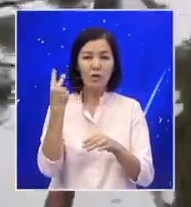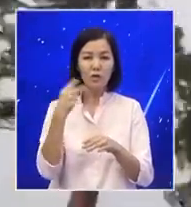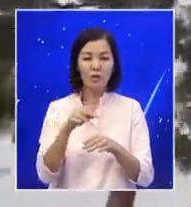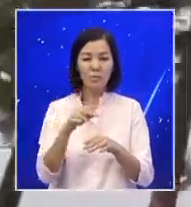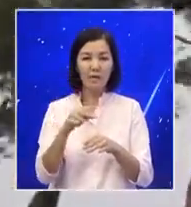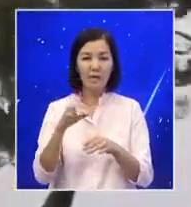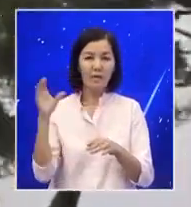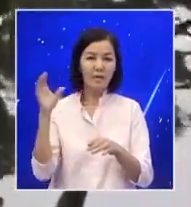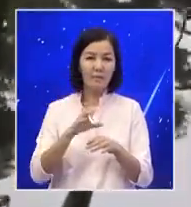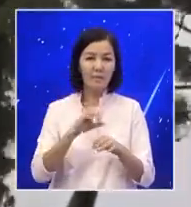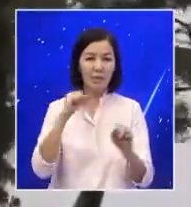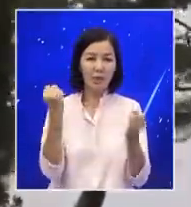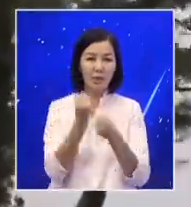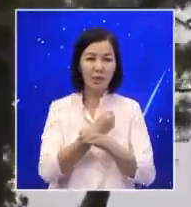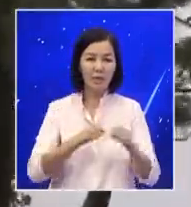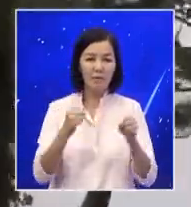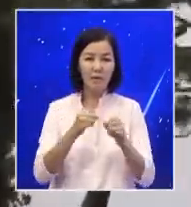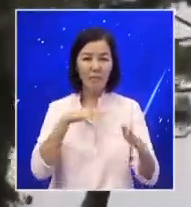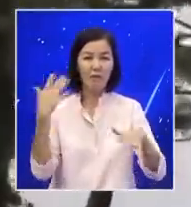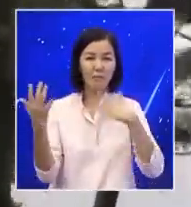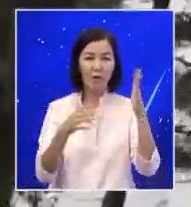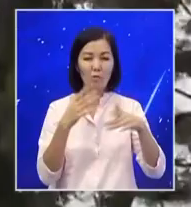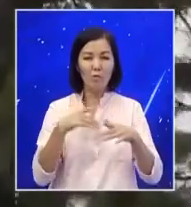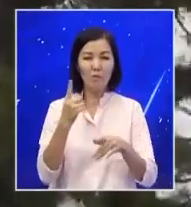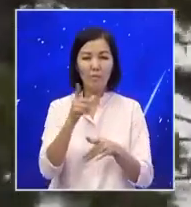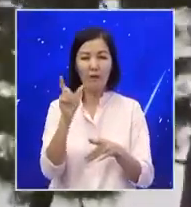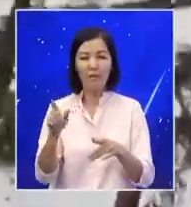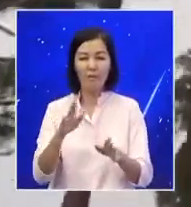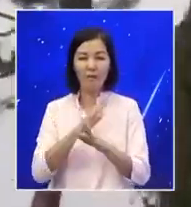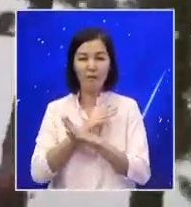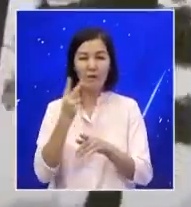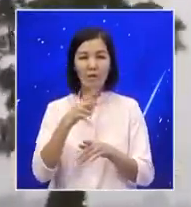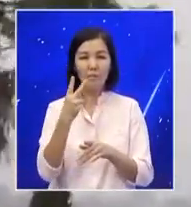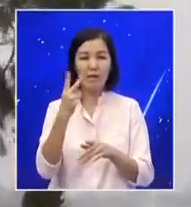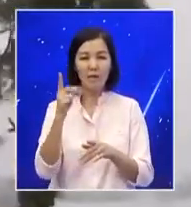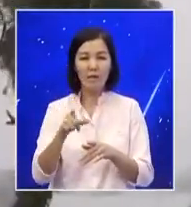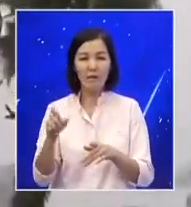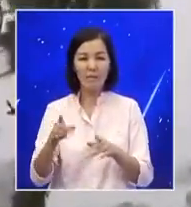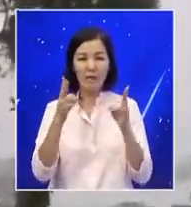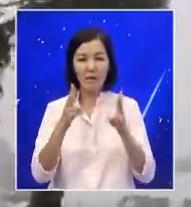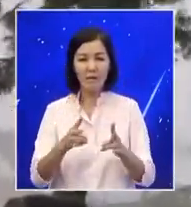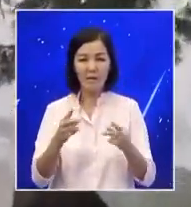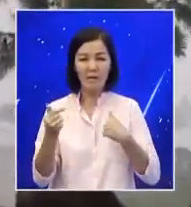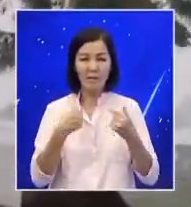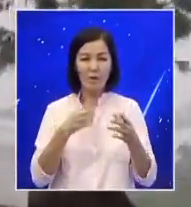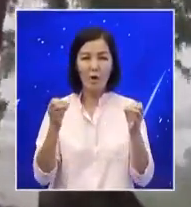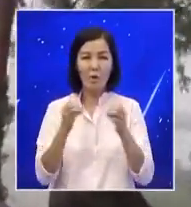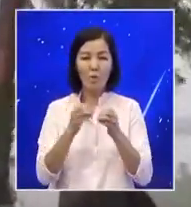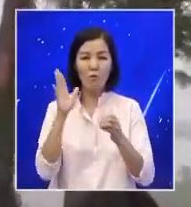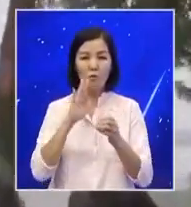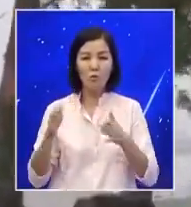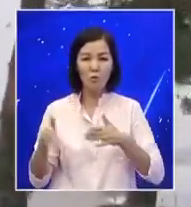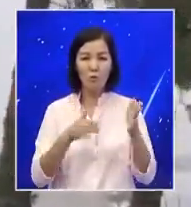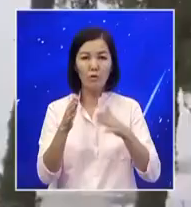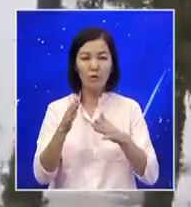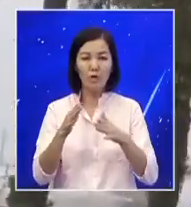бірге жауын жауып, кей мекенді су басыпты. Бір адам қаза тауып, 22 адам зардап шекті. Ондаған тас жолды су шайып, 300